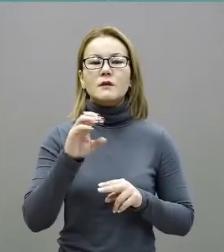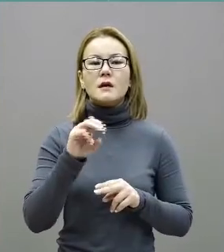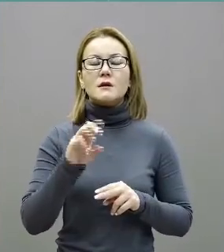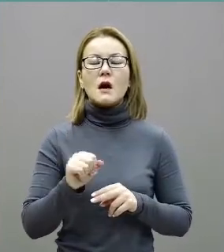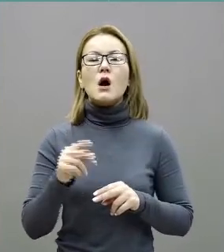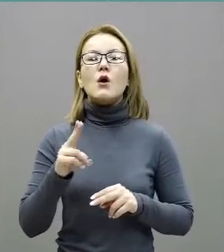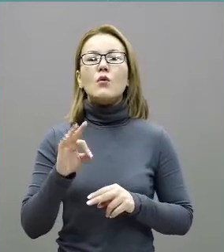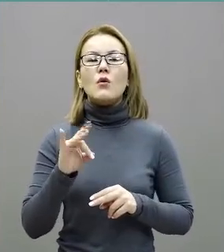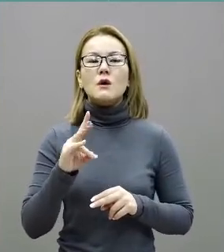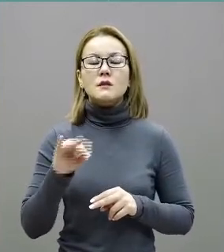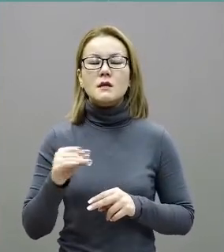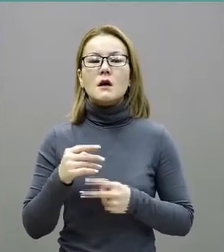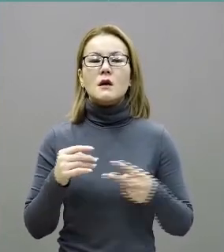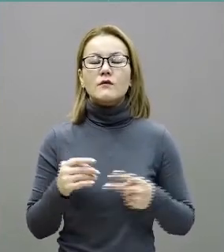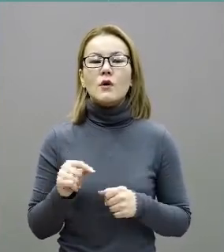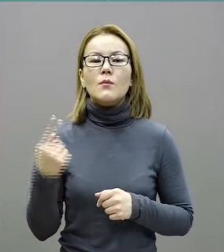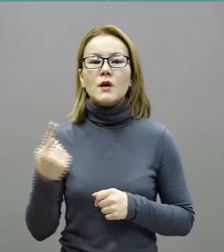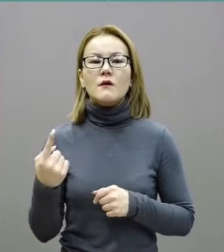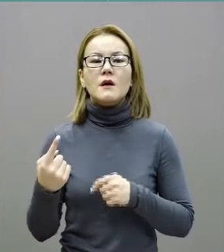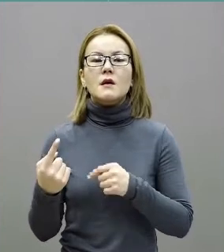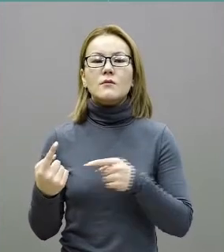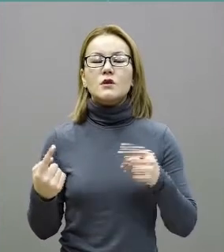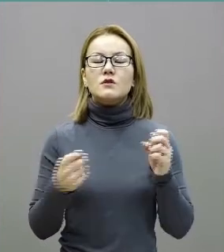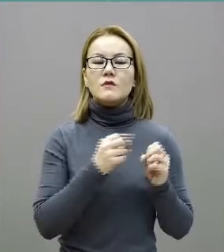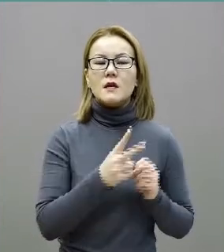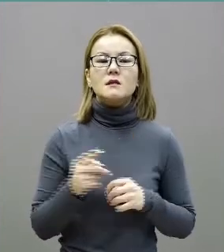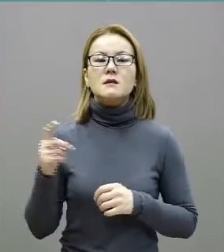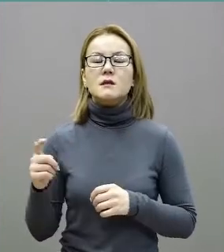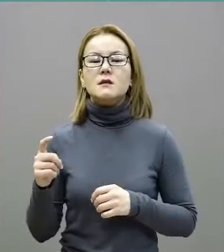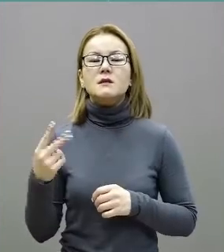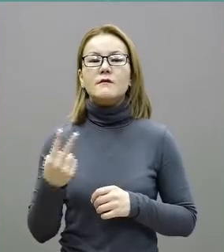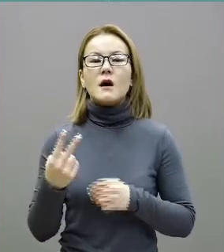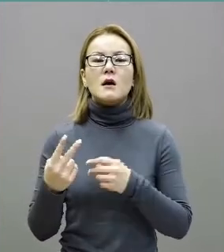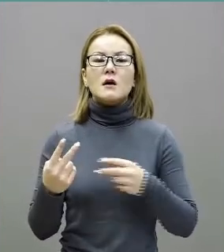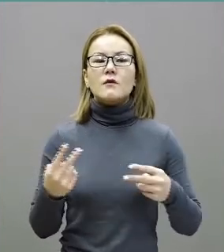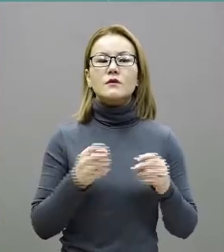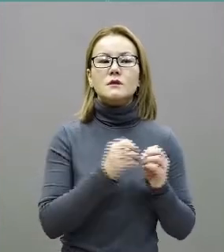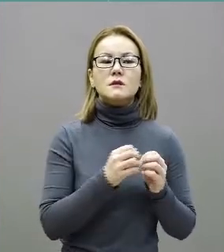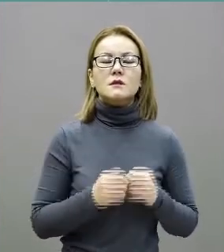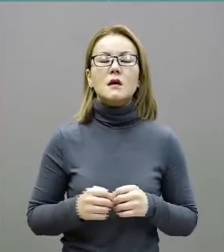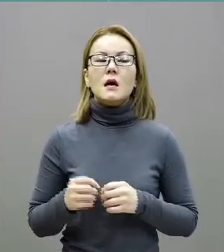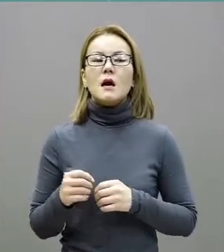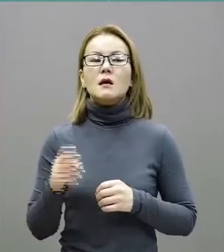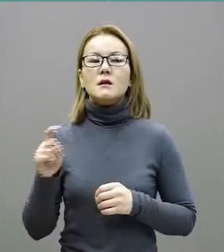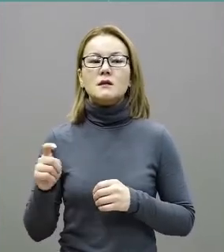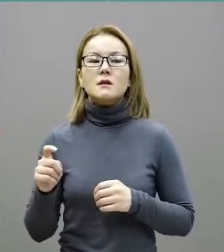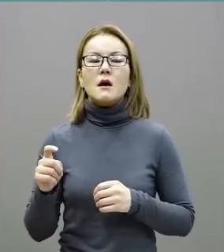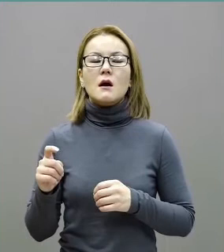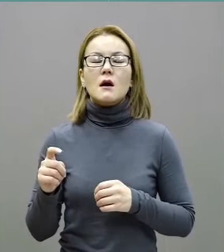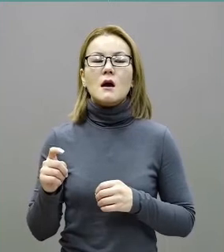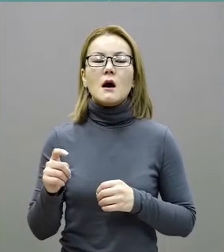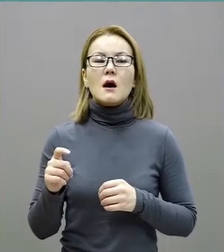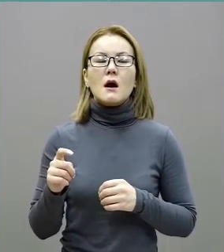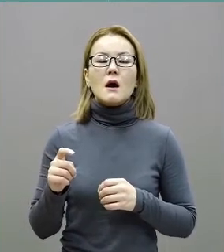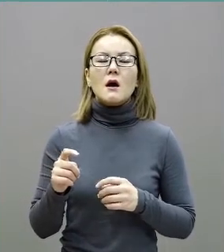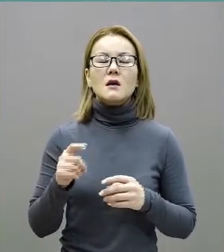корне нашей равны x 1 равен минус 12 x 2 равно 10 так как x1 -12 не